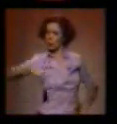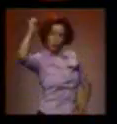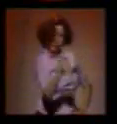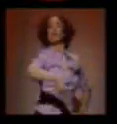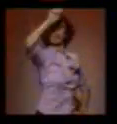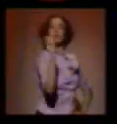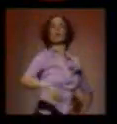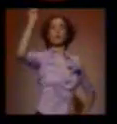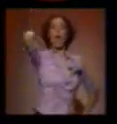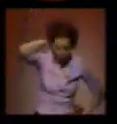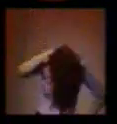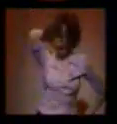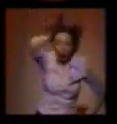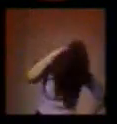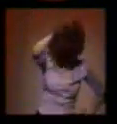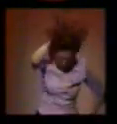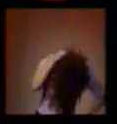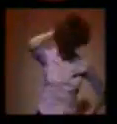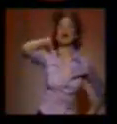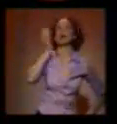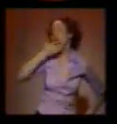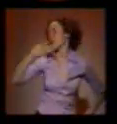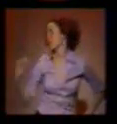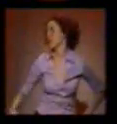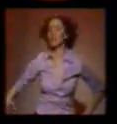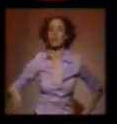révélerons les aspects les plus inattendus d'une industrie émergente.